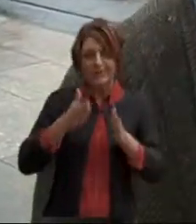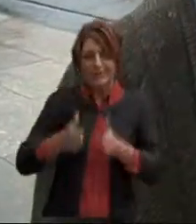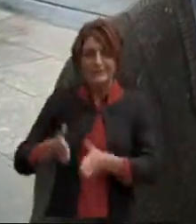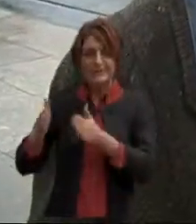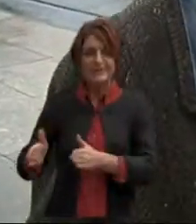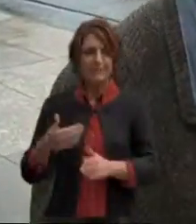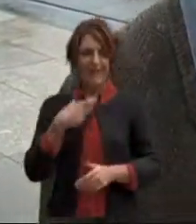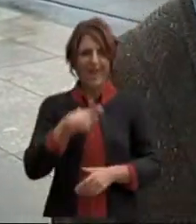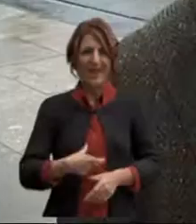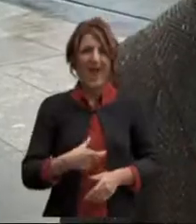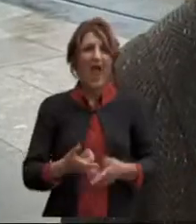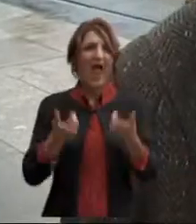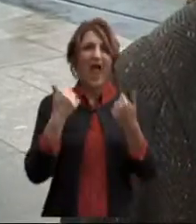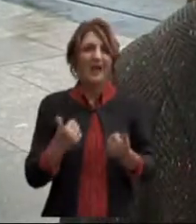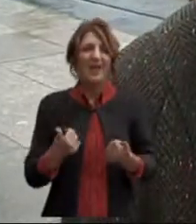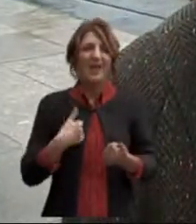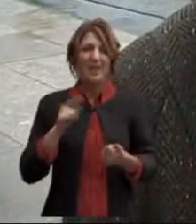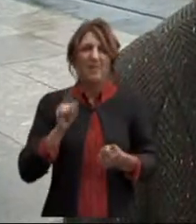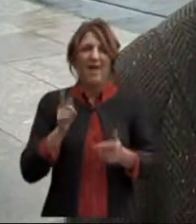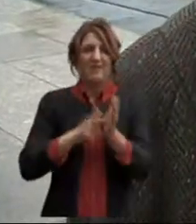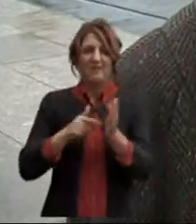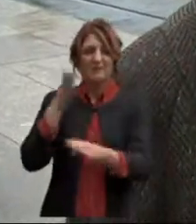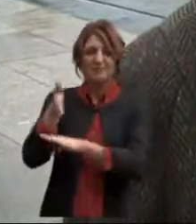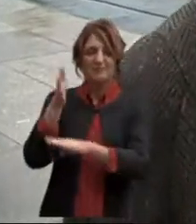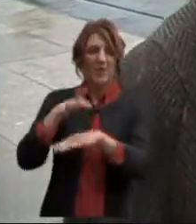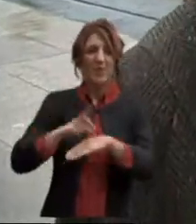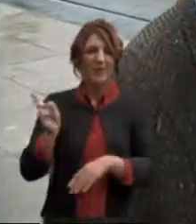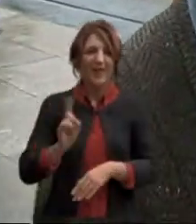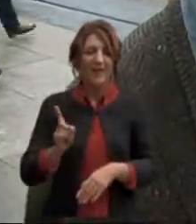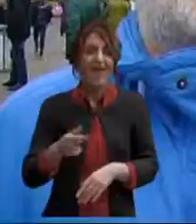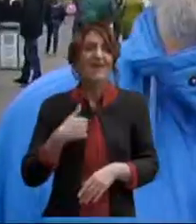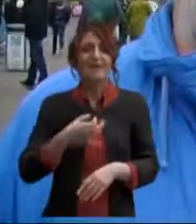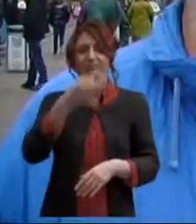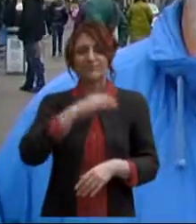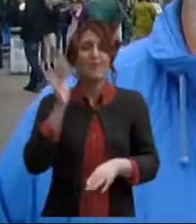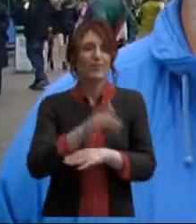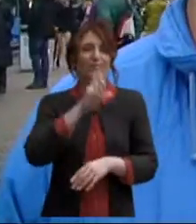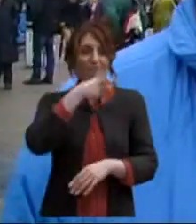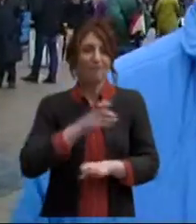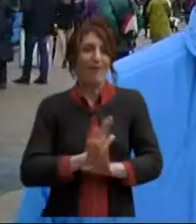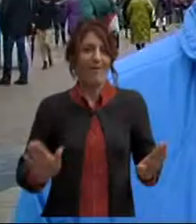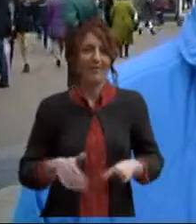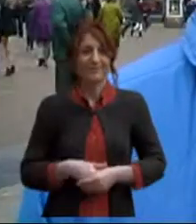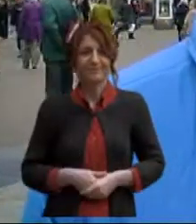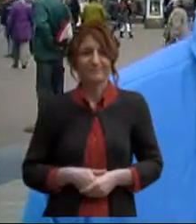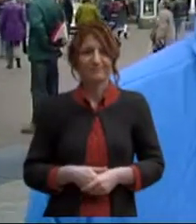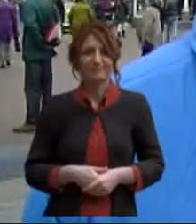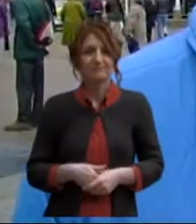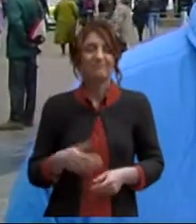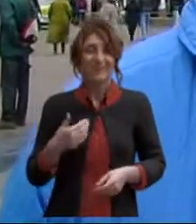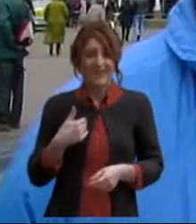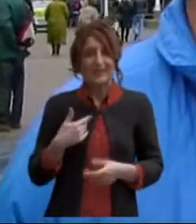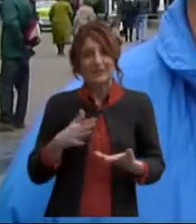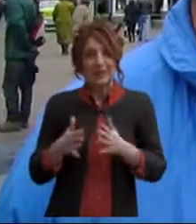ali... Ne idem često doktoru, uzimam protiv bolova. Jako rijetko posjećujem